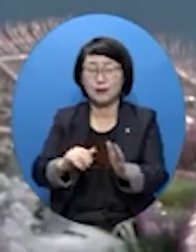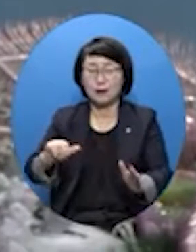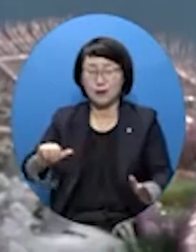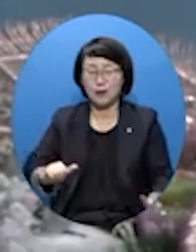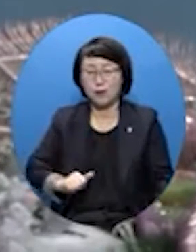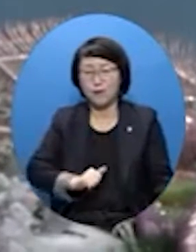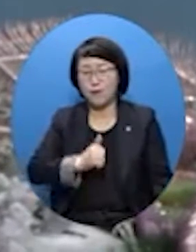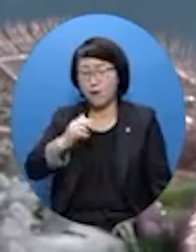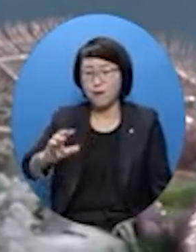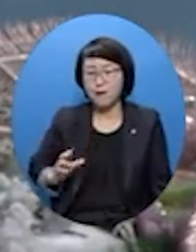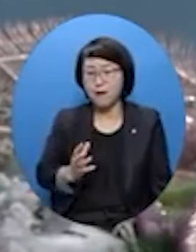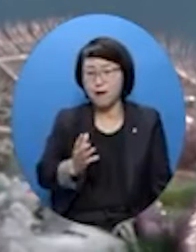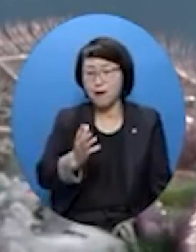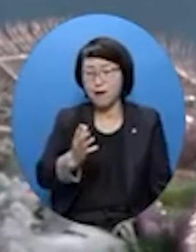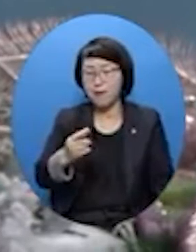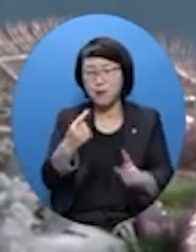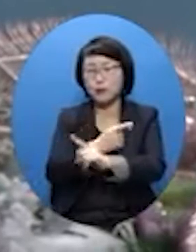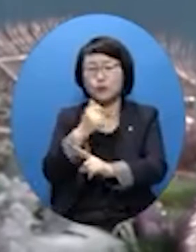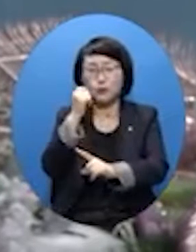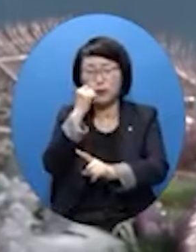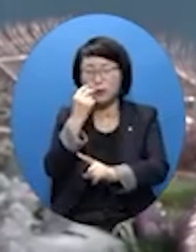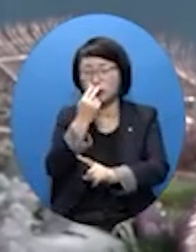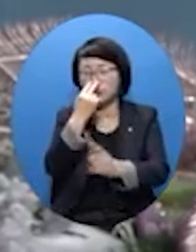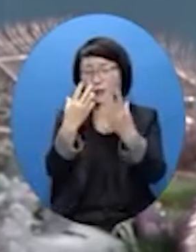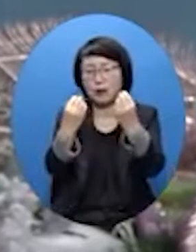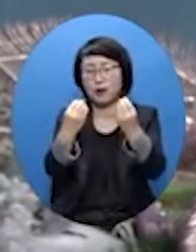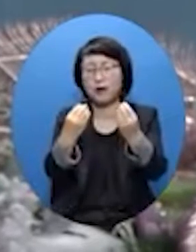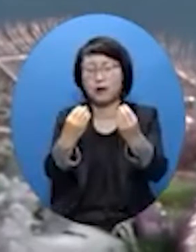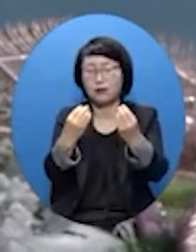끈을 놓지 못하고 숨을 거두는 분들도 있습니다.